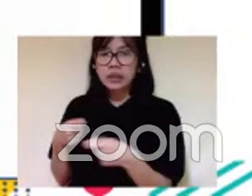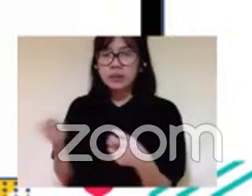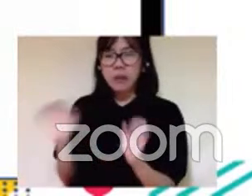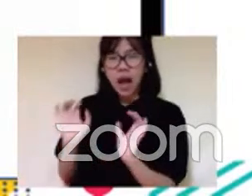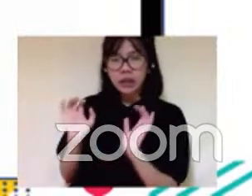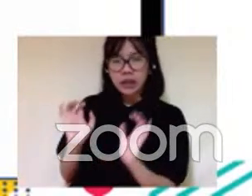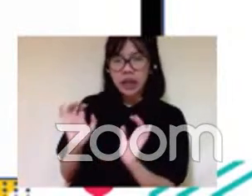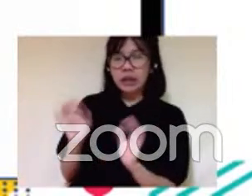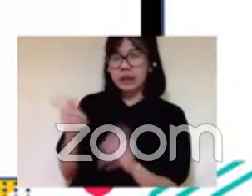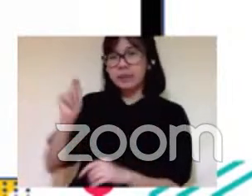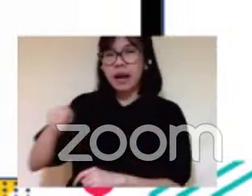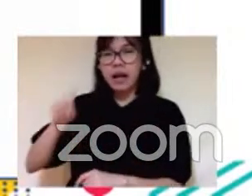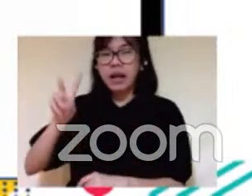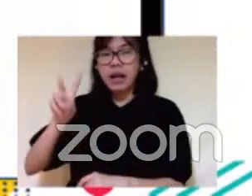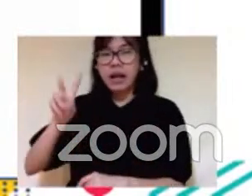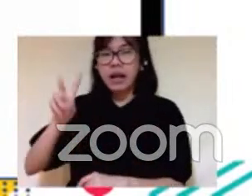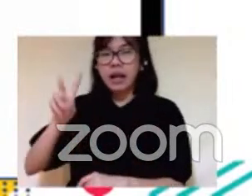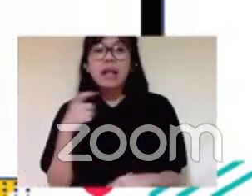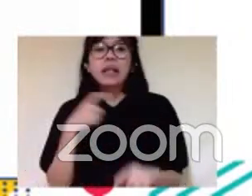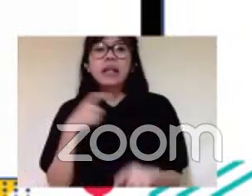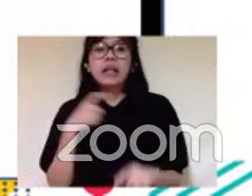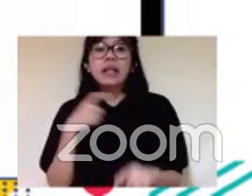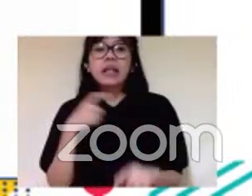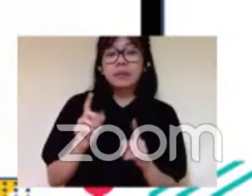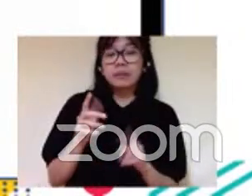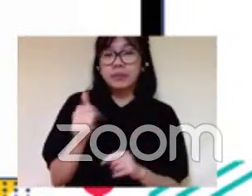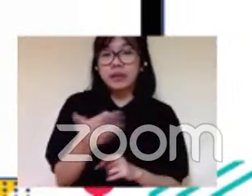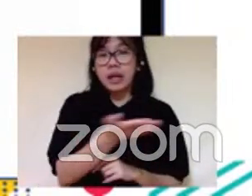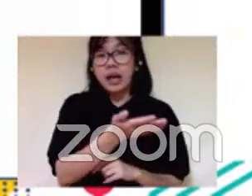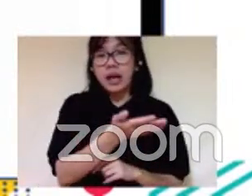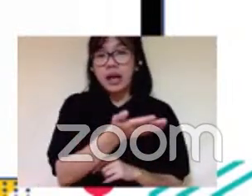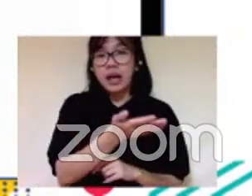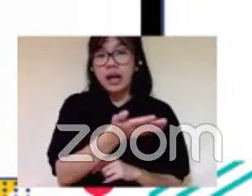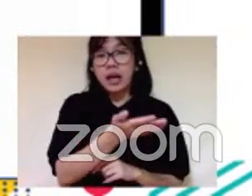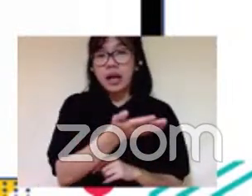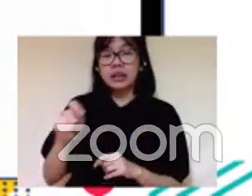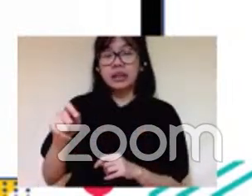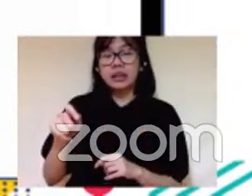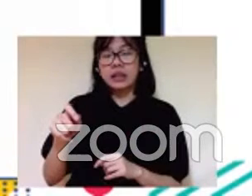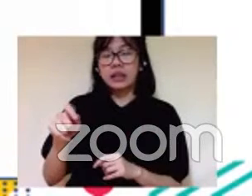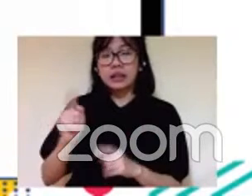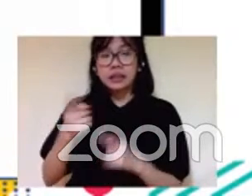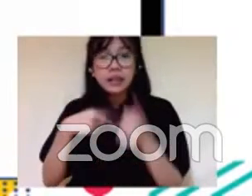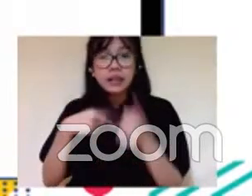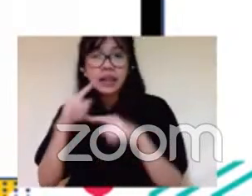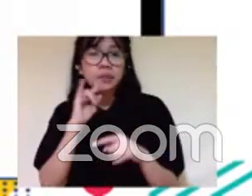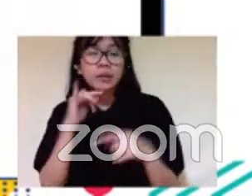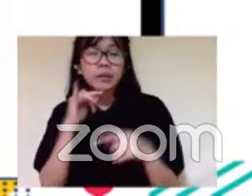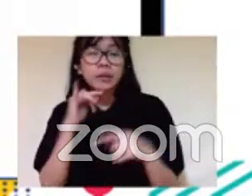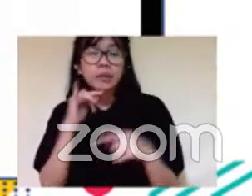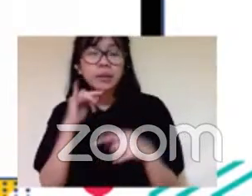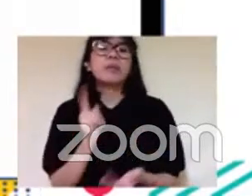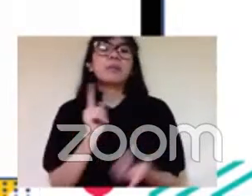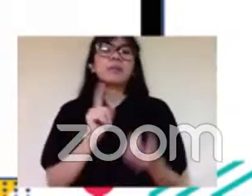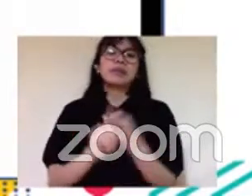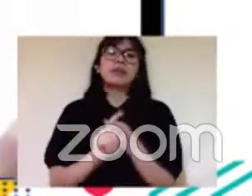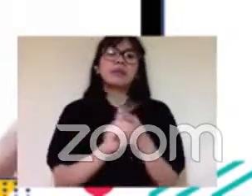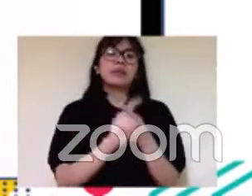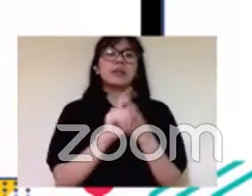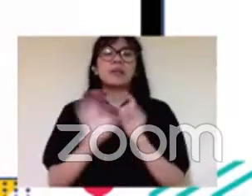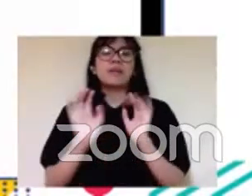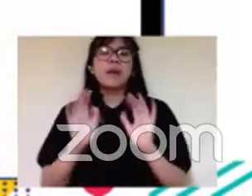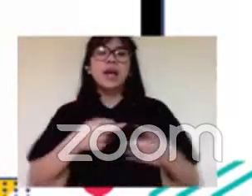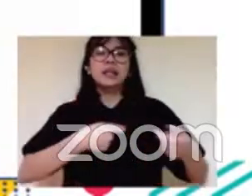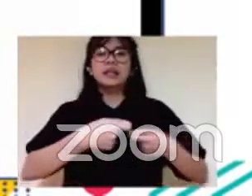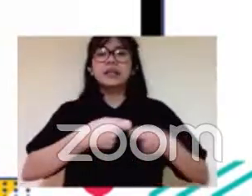mungkin pakarannya bisa kabarin kita juga nih ceritanya. Karena banyak teman-teman juga yang kemudian sekarang transaksinya tuh transfernya